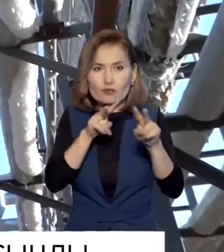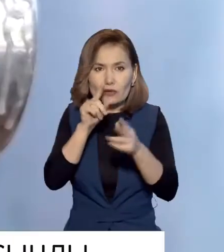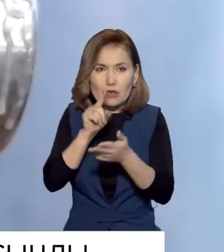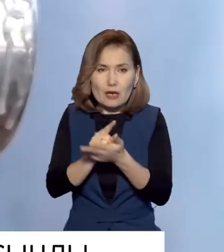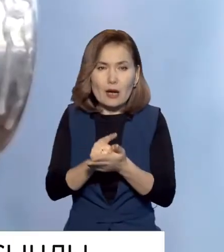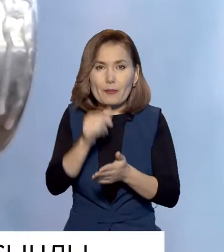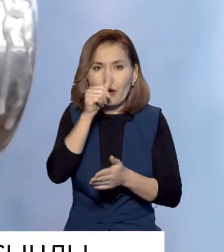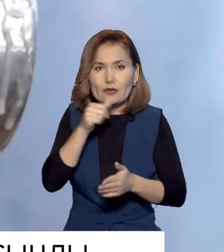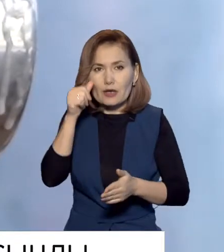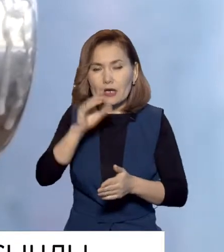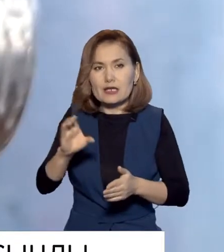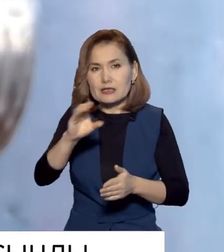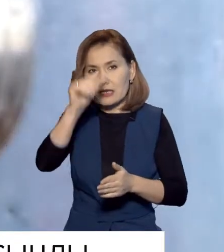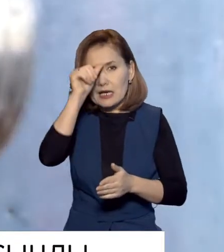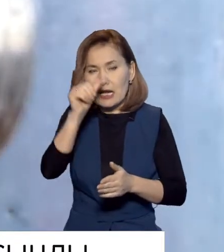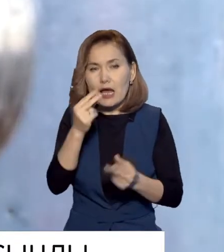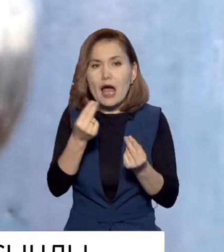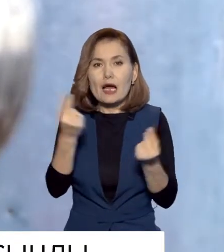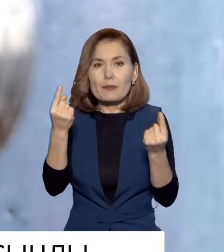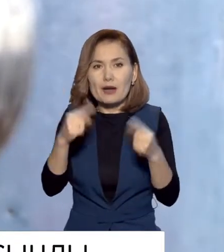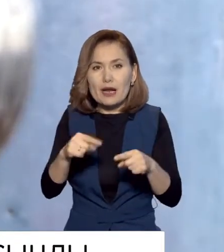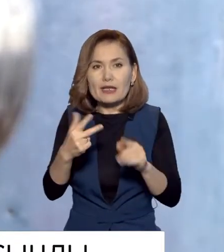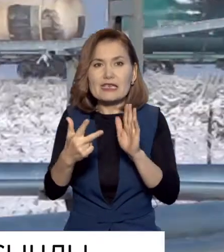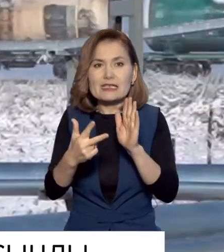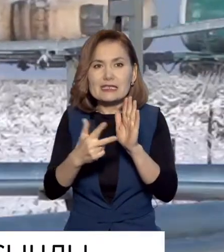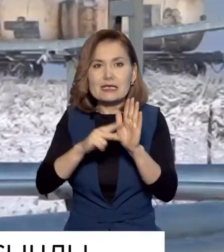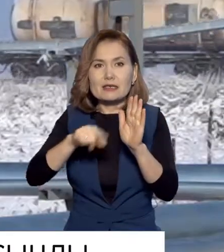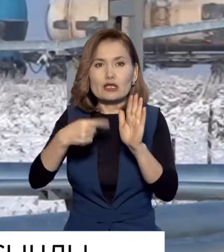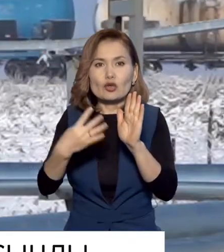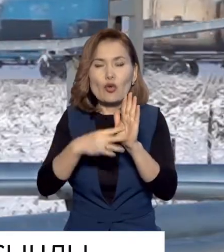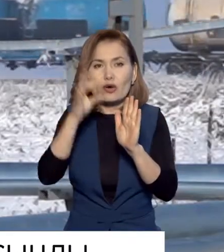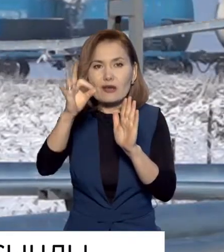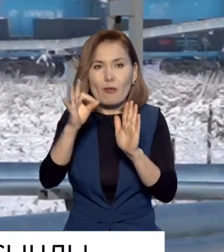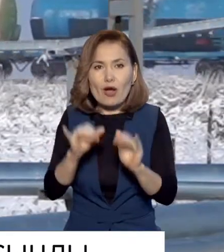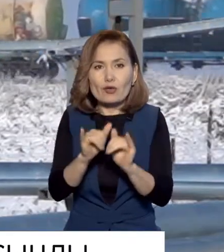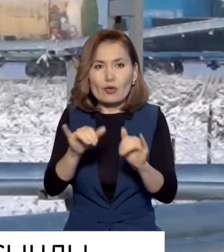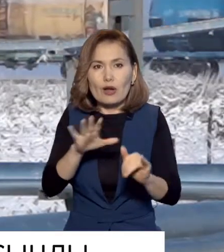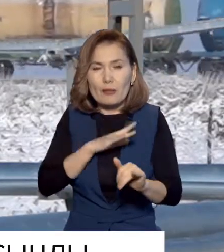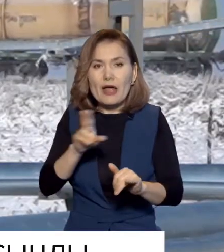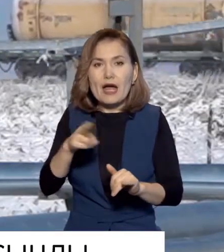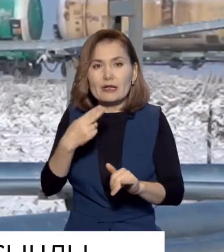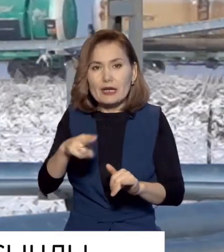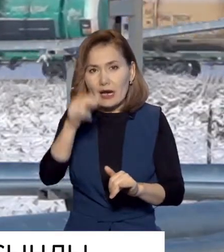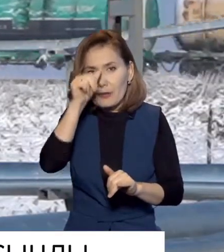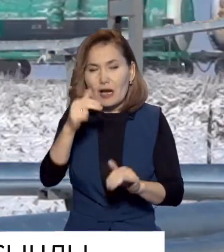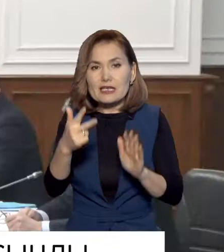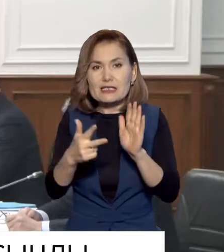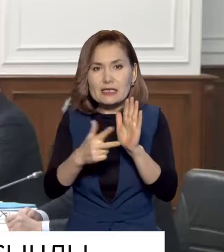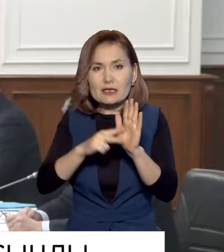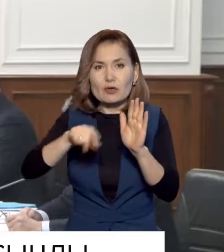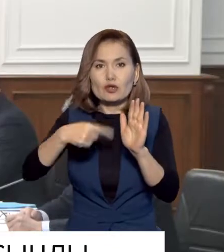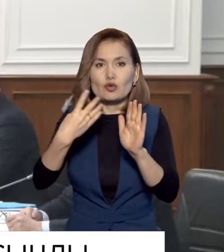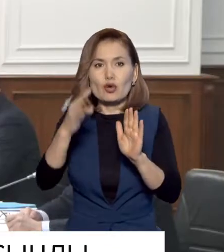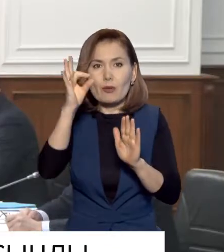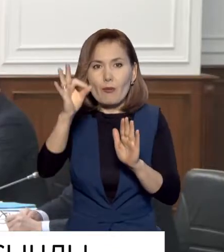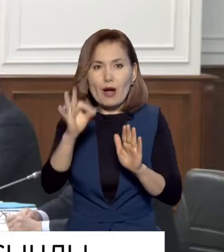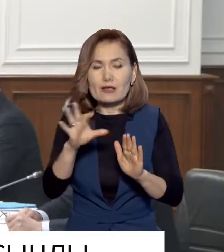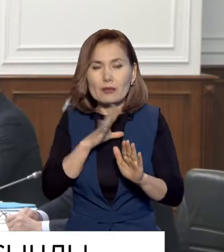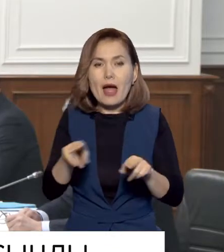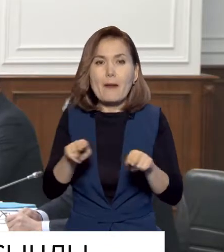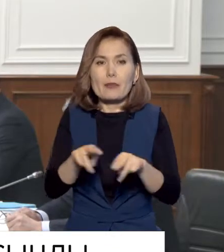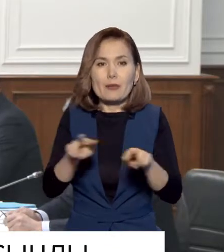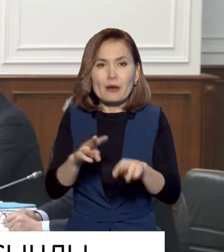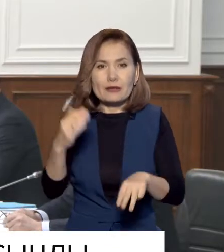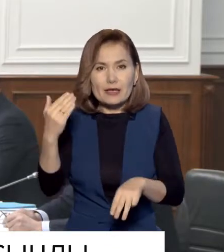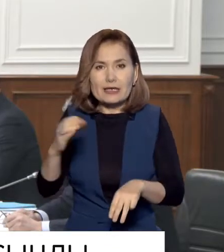Былтыр қыркүйек айында ресми инфляция деңгейі 8,9%-ға дейін жеткен, желтоқсанда 8,4% болды. Премьер-министр